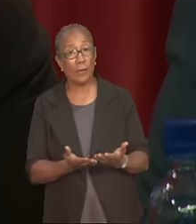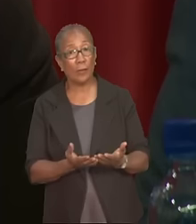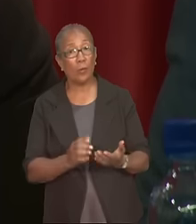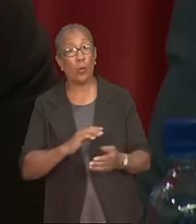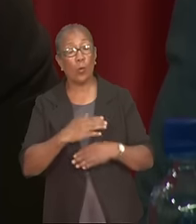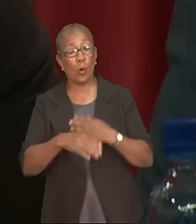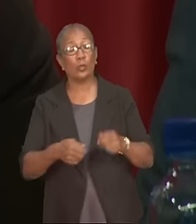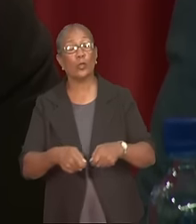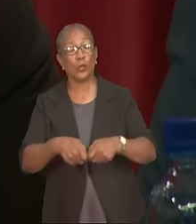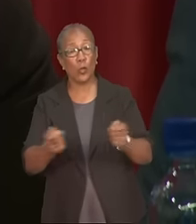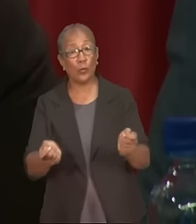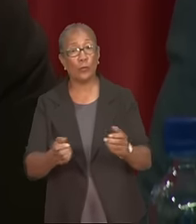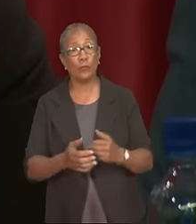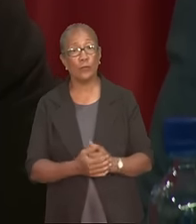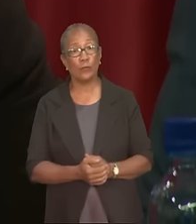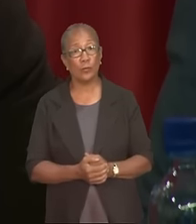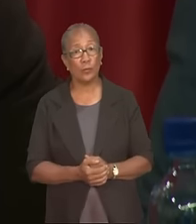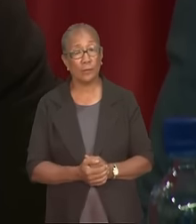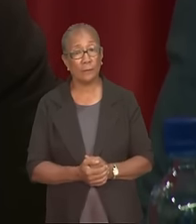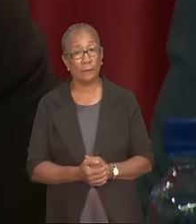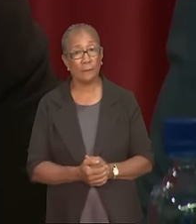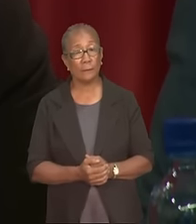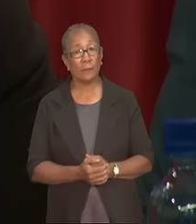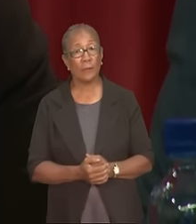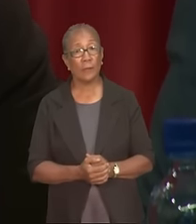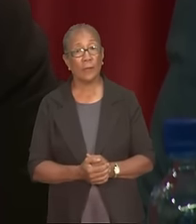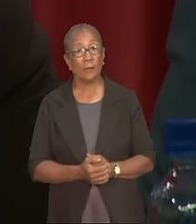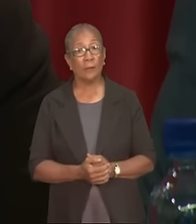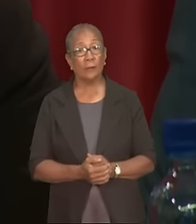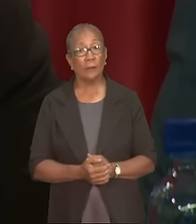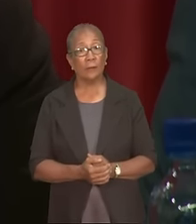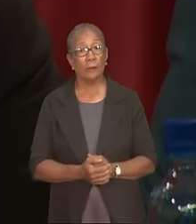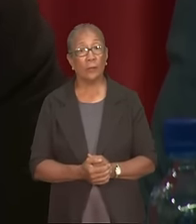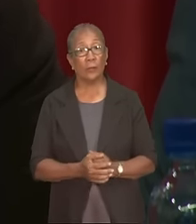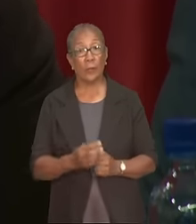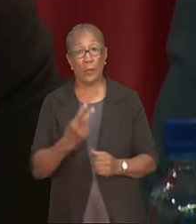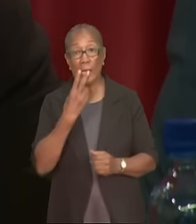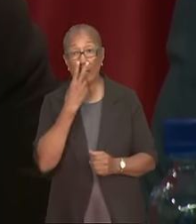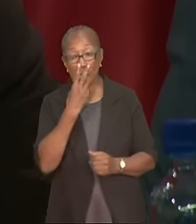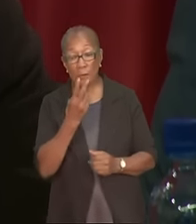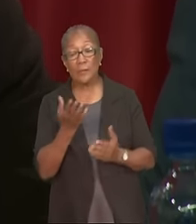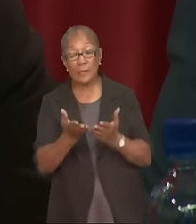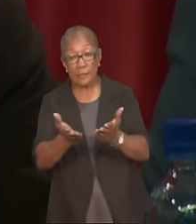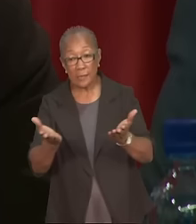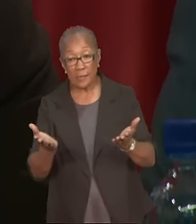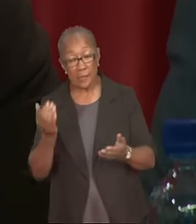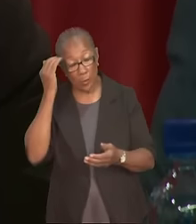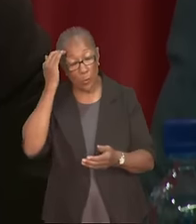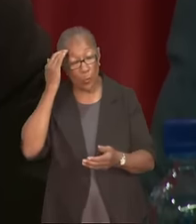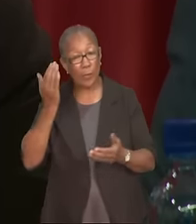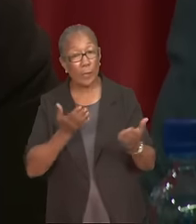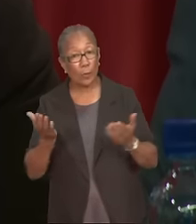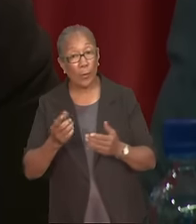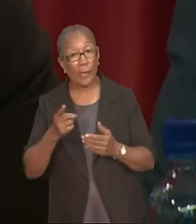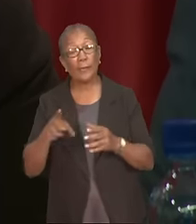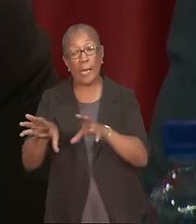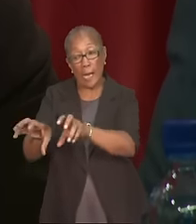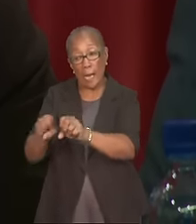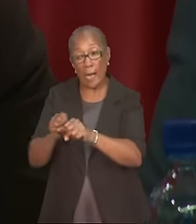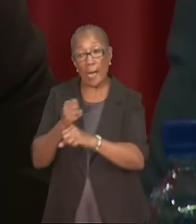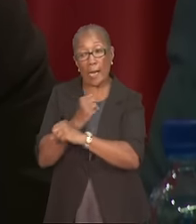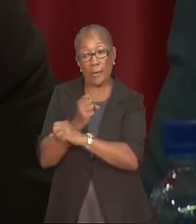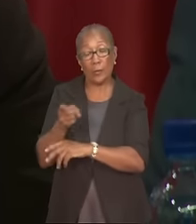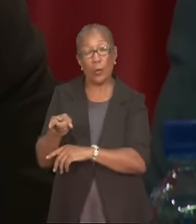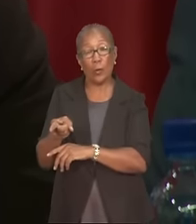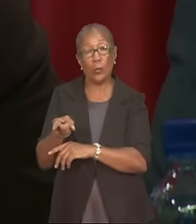uitgevoerd. Dadergroepen zijn geïdentificeerd, nog evenwel geen aanhoudingen, maar ik kan